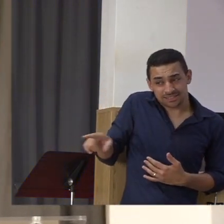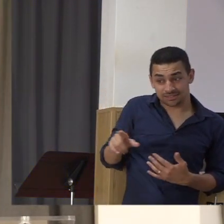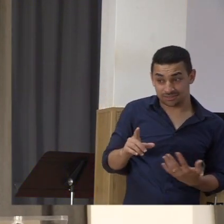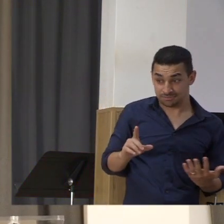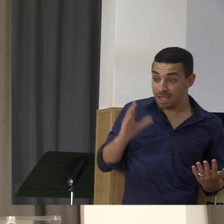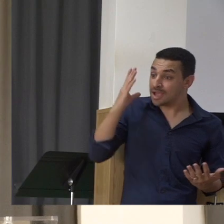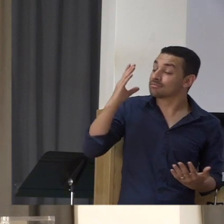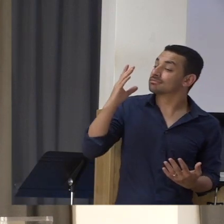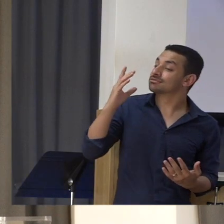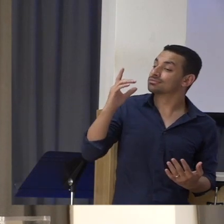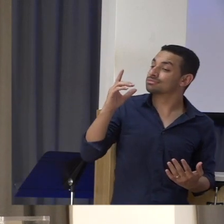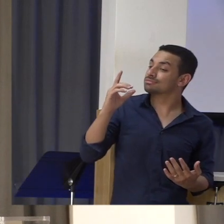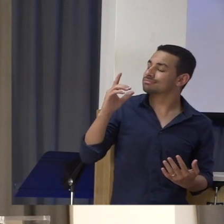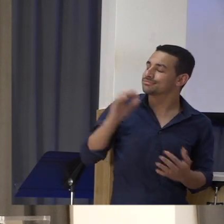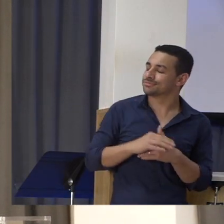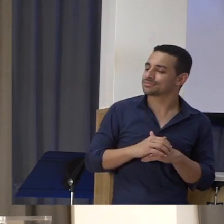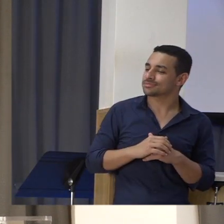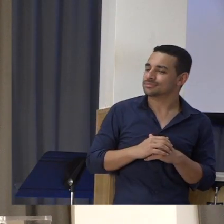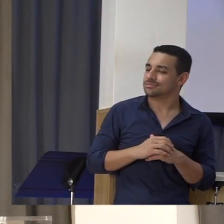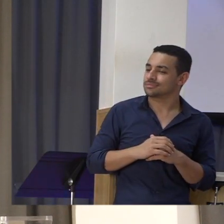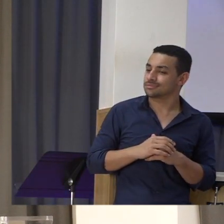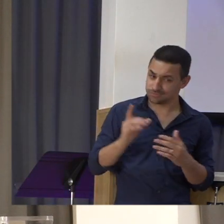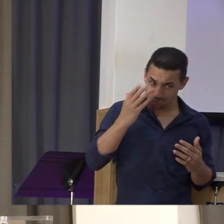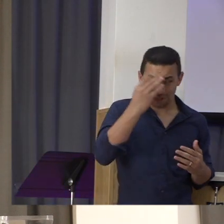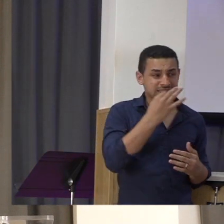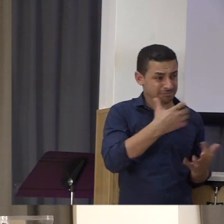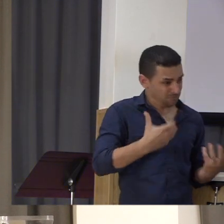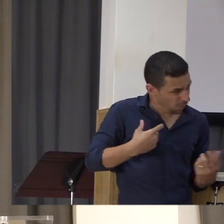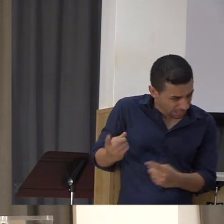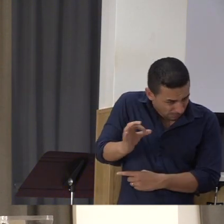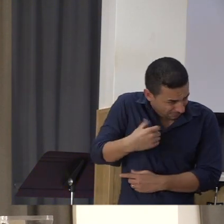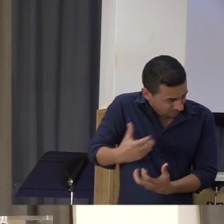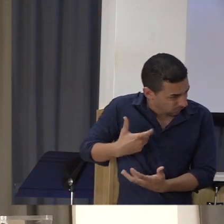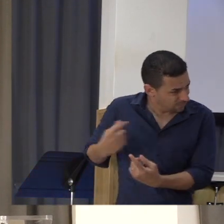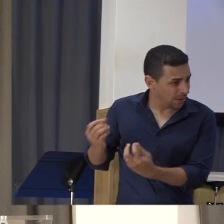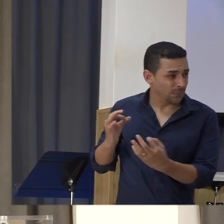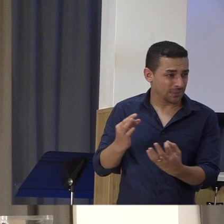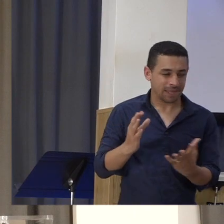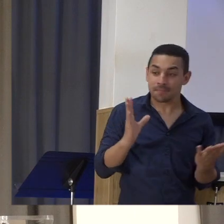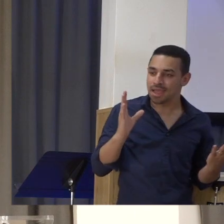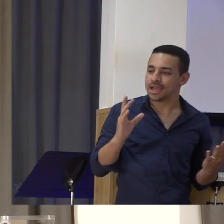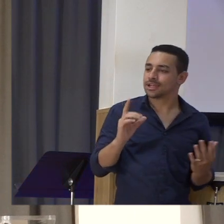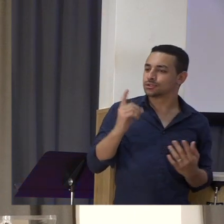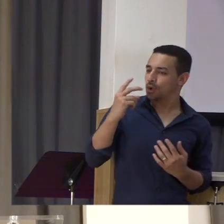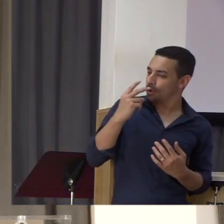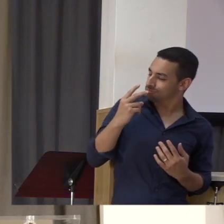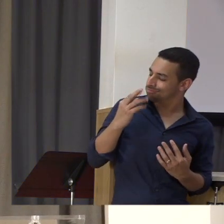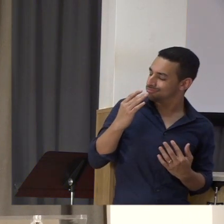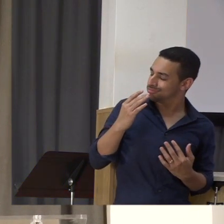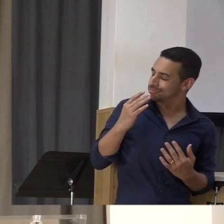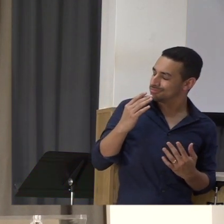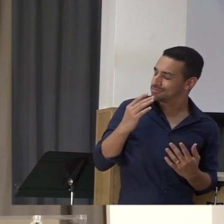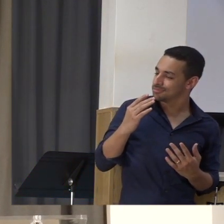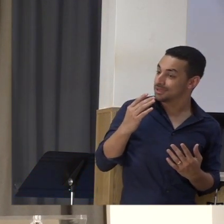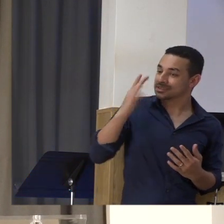Est-ce que tu connais Pharaon? Je vais bien y aller. Et vous savez, il n'était pas impressionné par le buisson ardent. Hein.